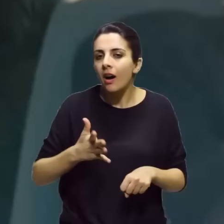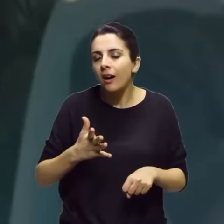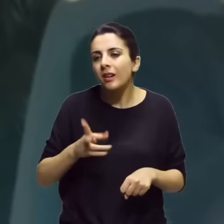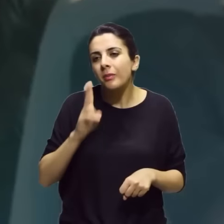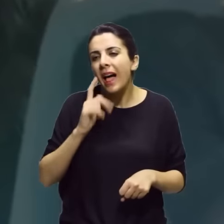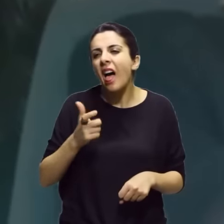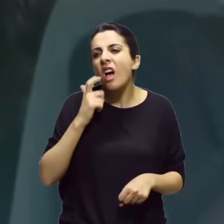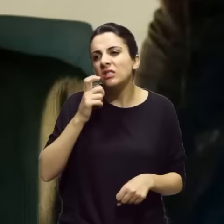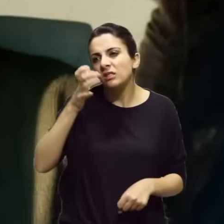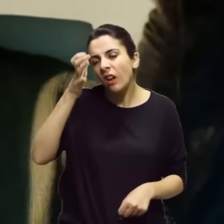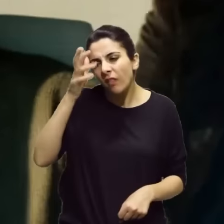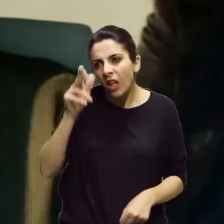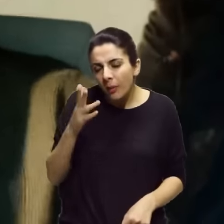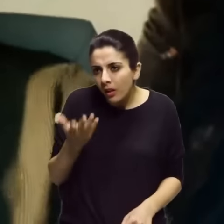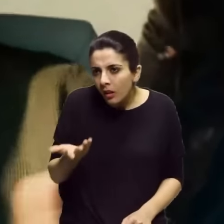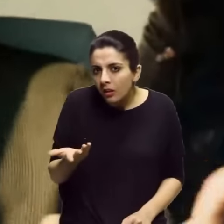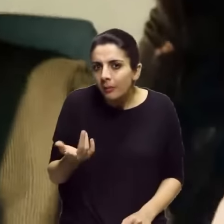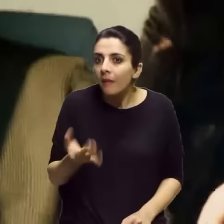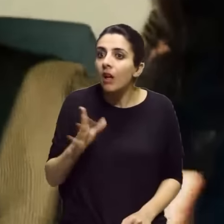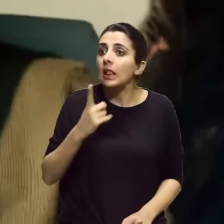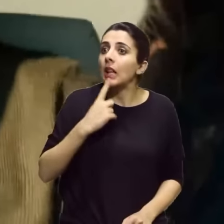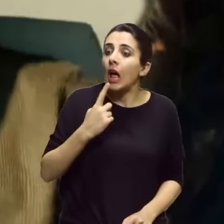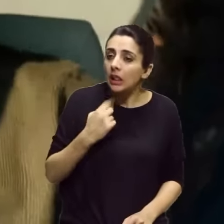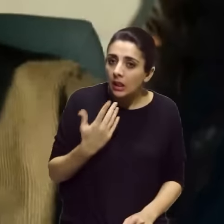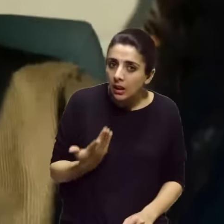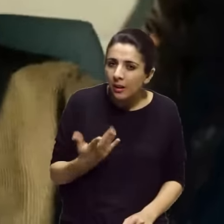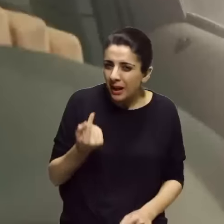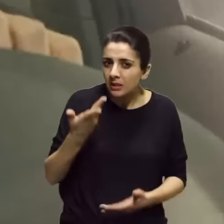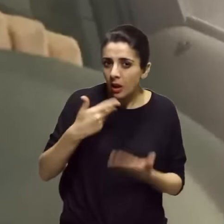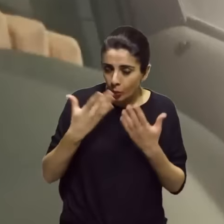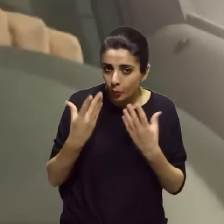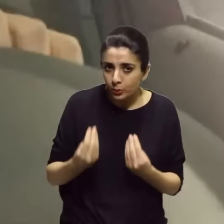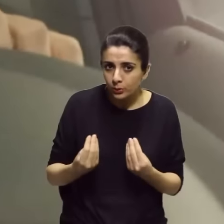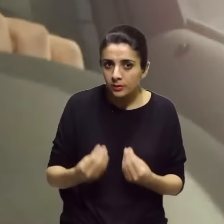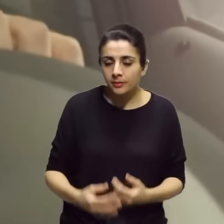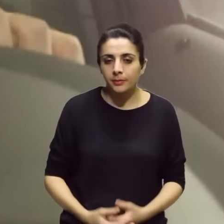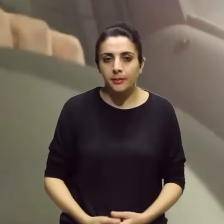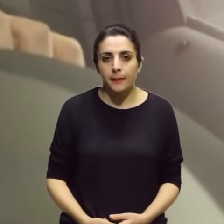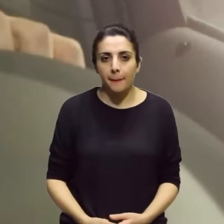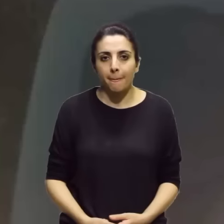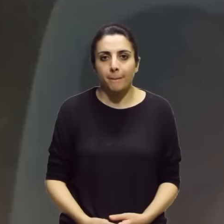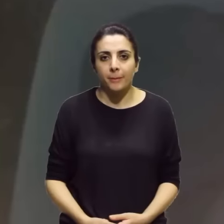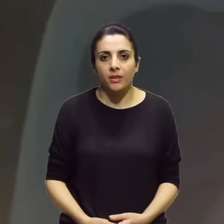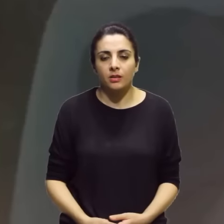nasıl diyeyim eski kafalı hani tatlı bir adam mı yani biraz bahsedebilir misin?